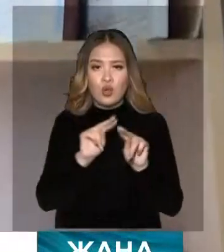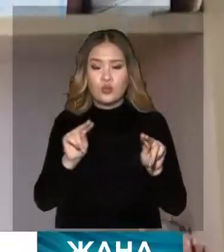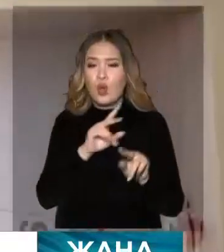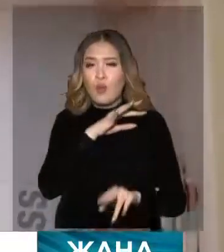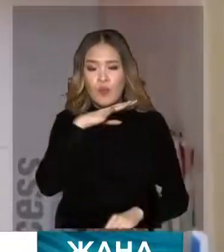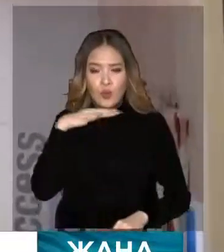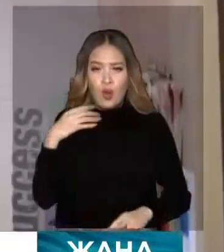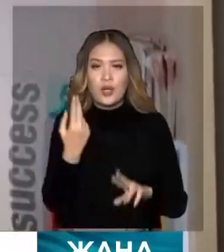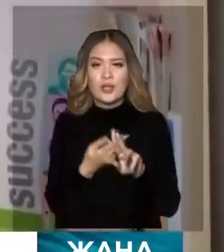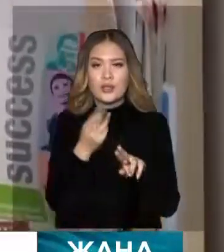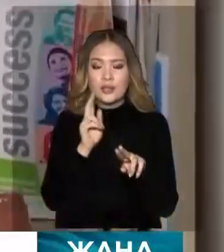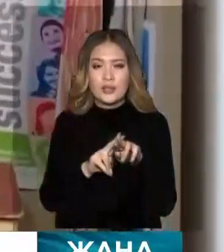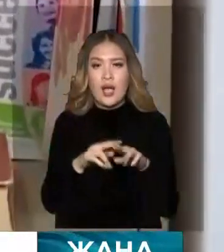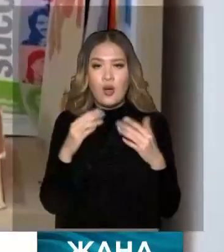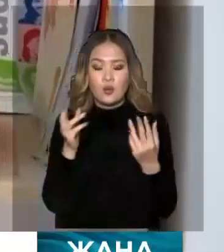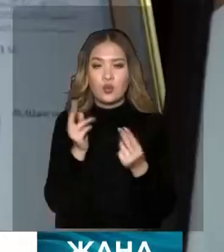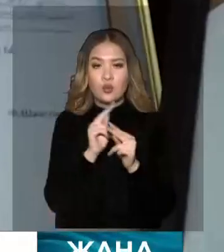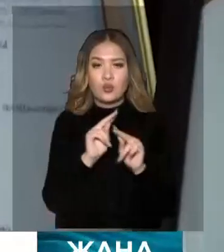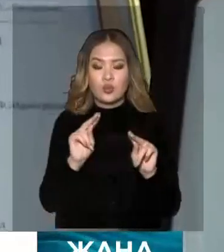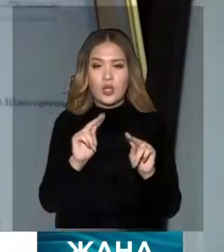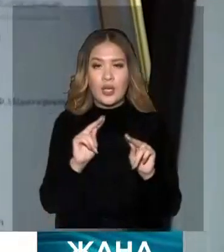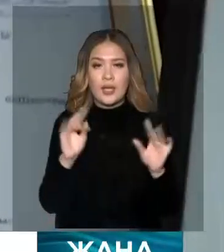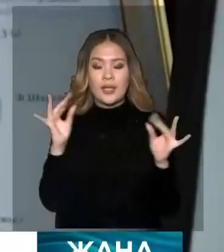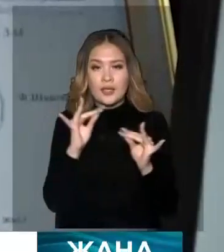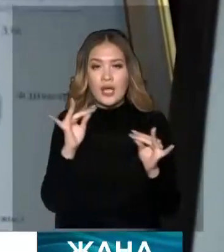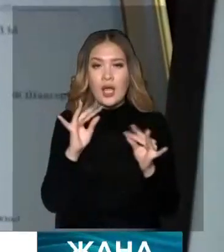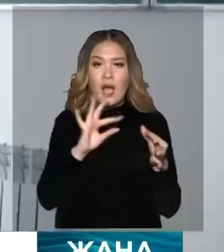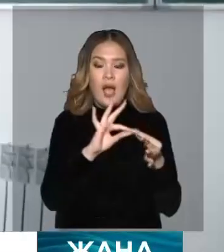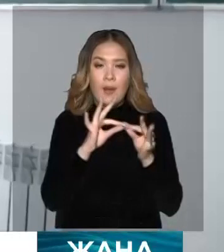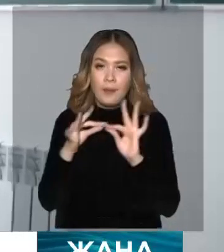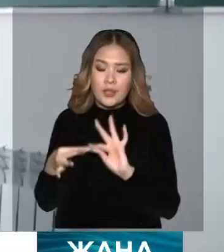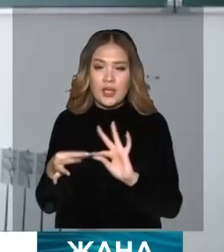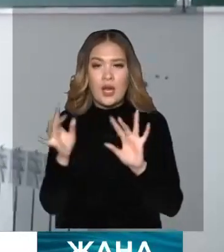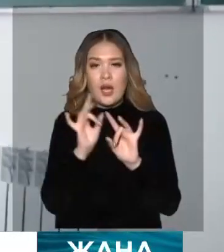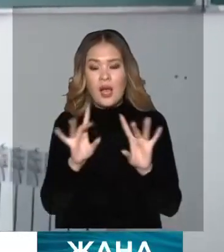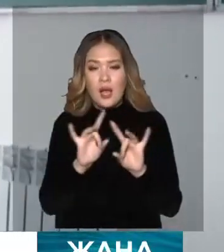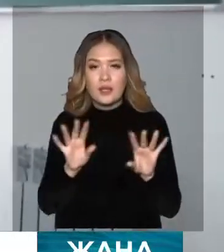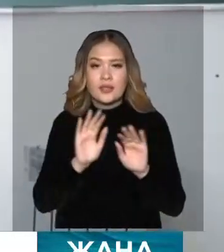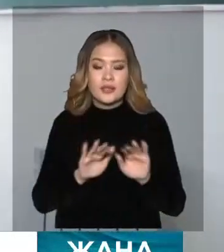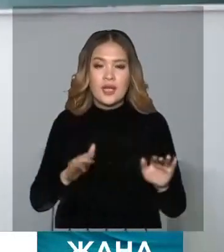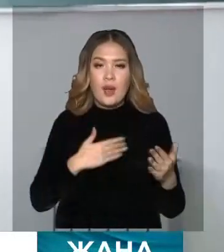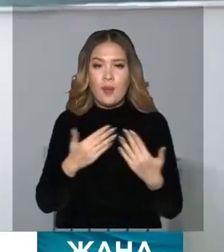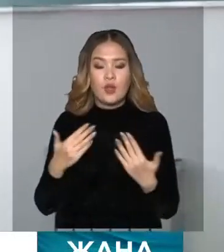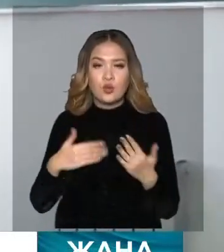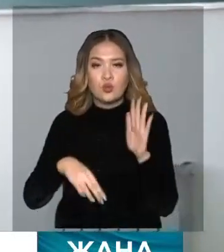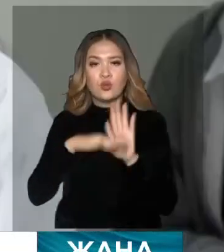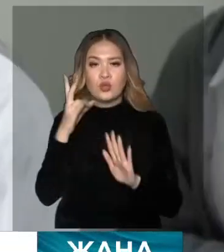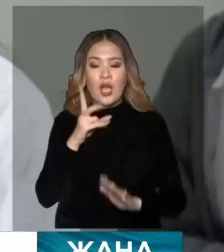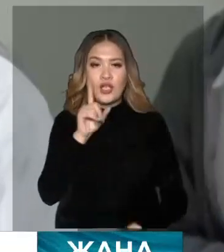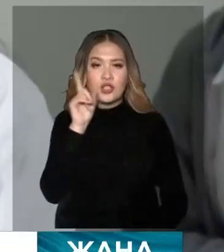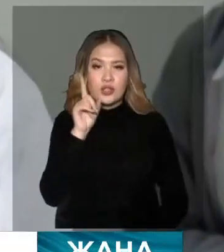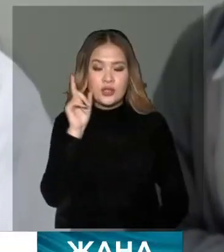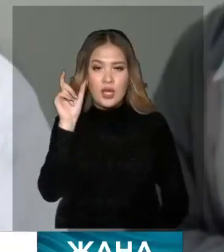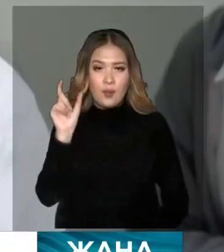қатары көбейген. Себебі мұнда сабақты қызықты түсіндіруге және оқушылармен байланысты арттыруға болады. Жас педагог шет